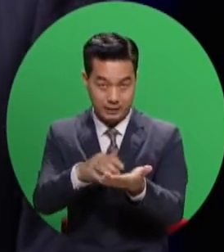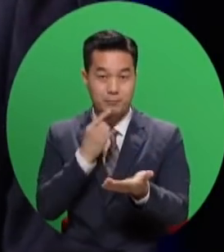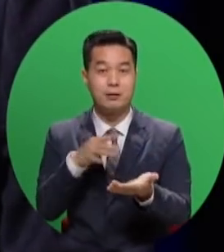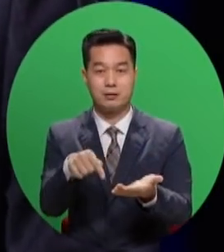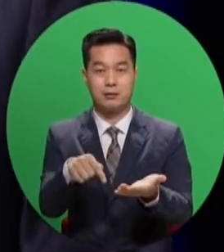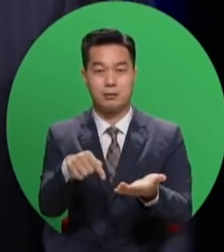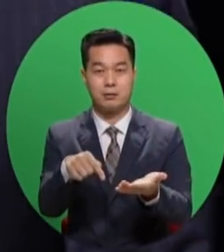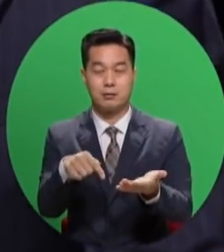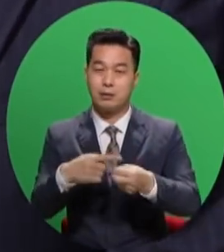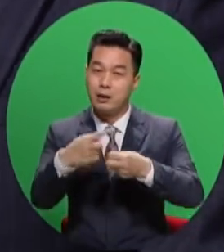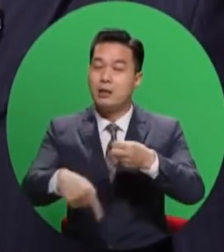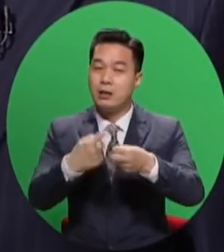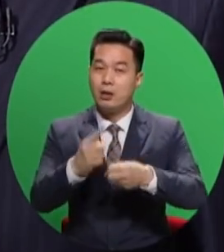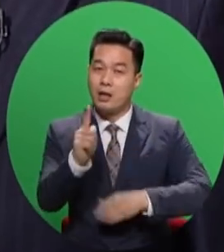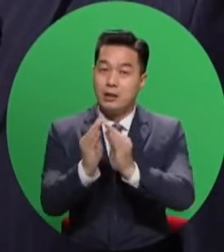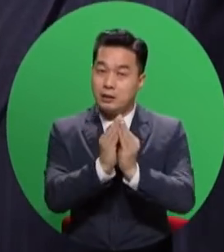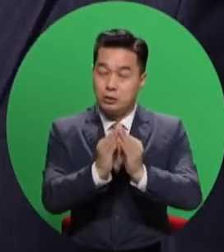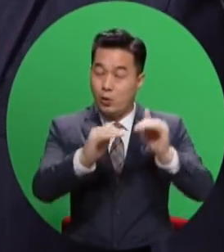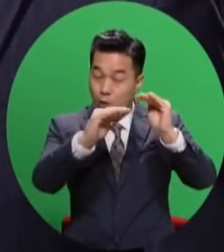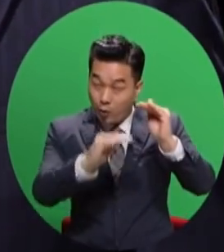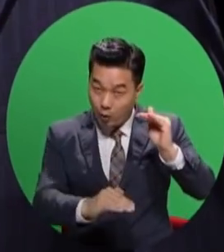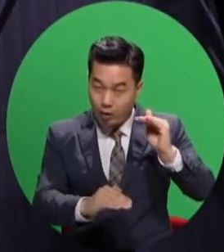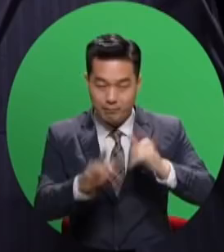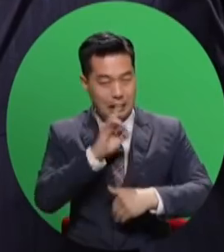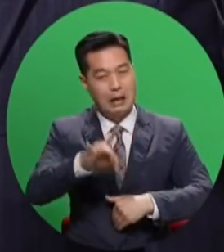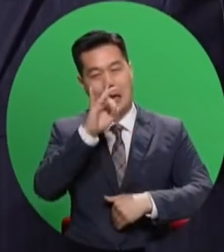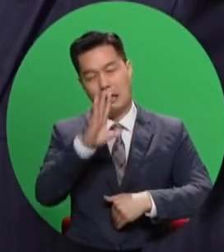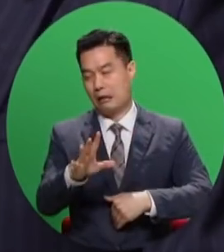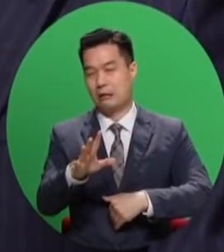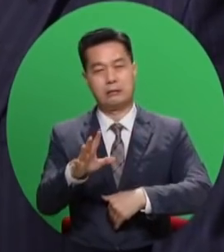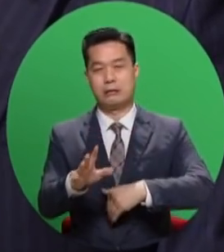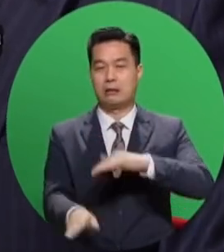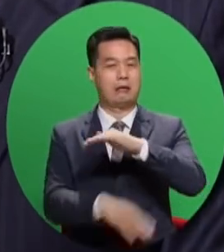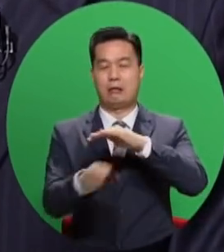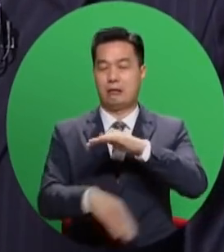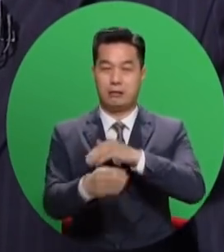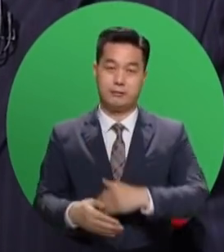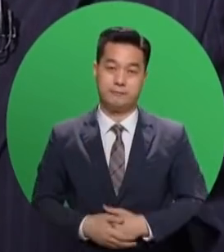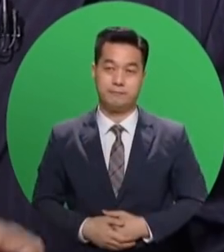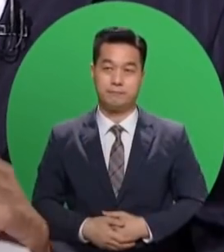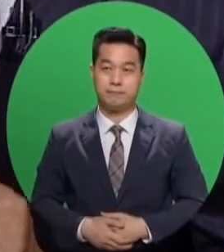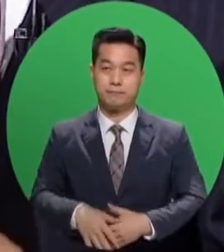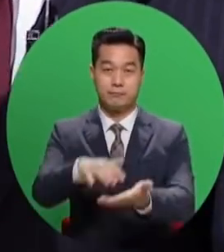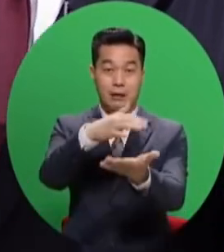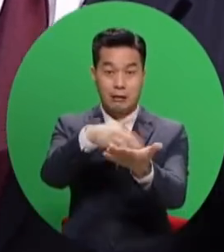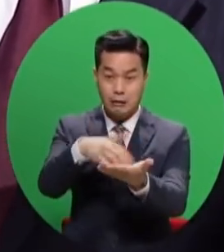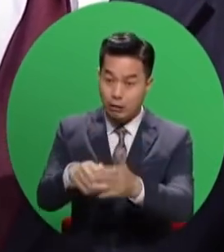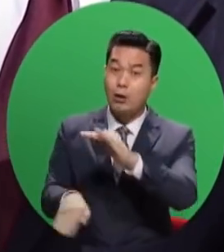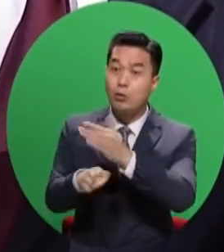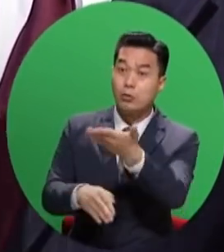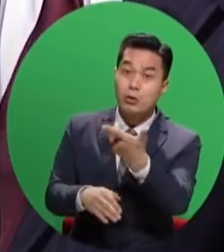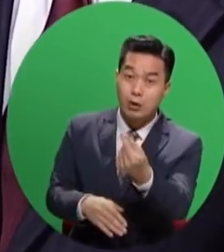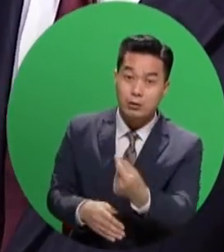1년에 1조 이 밑으로 들어간다는 것은 너무 통해 없는 마신 것 같은데요 제가 해주게 산야 물어요 패션이